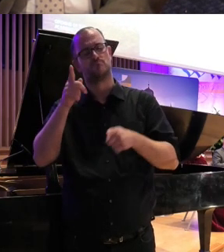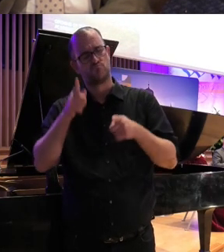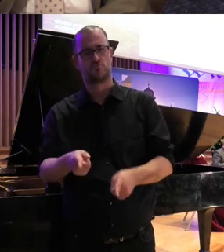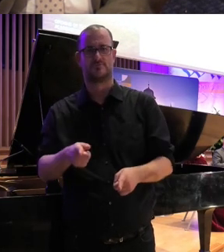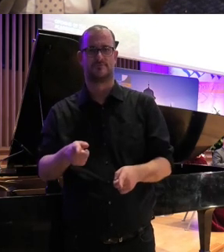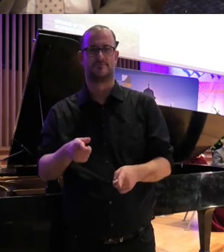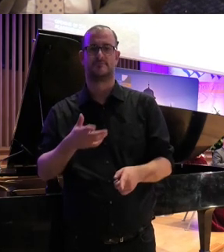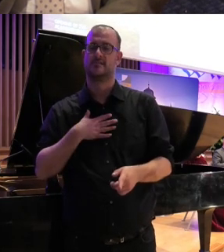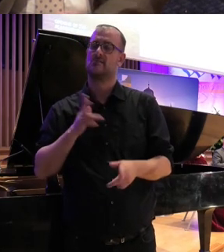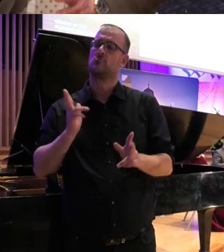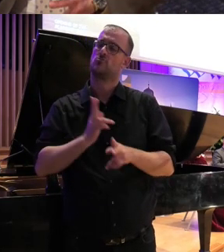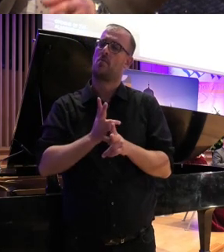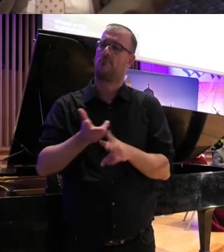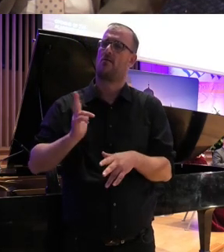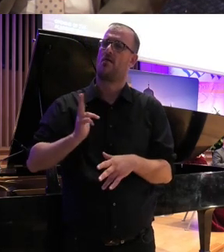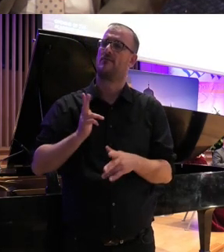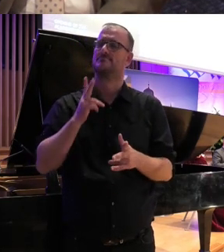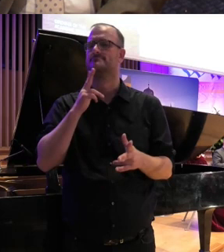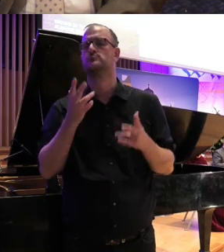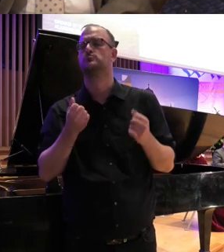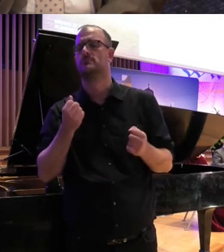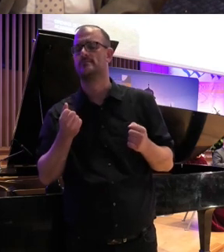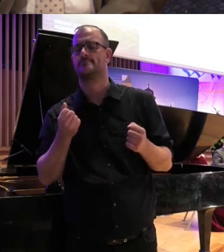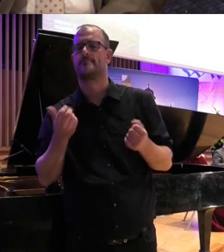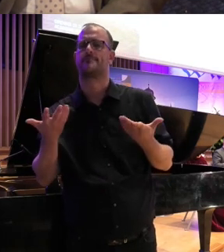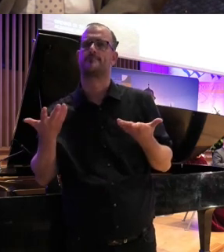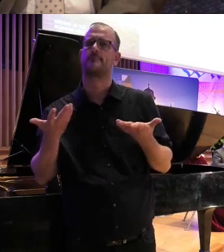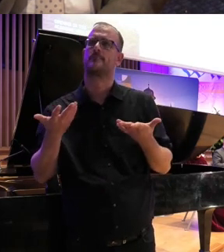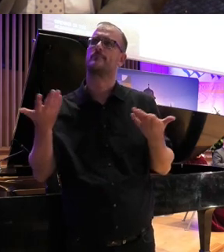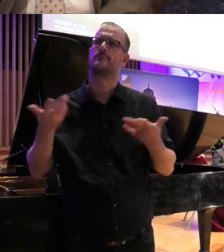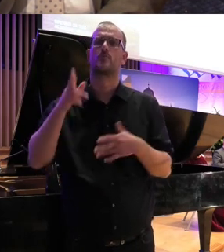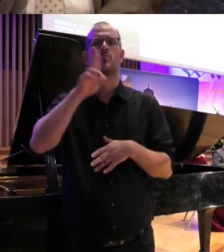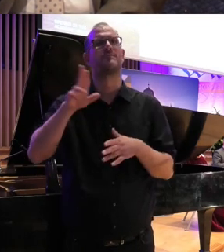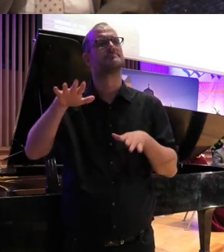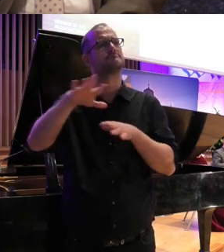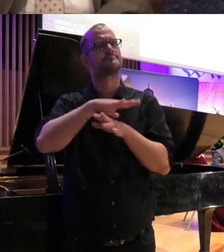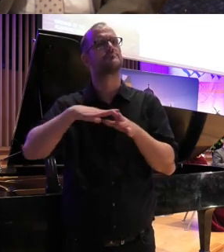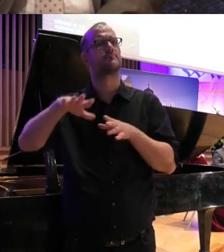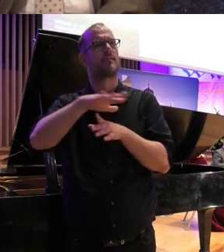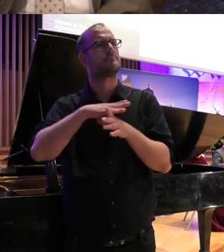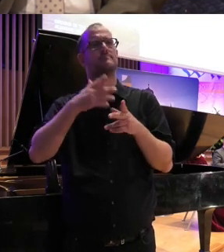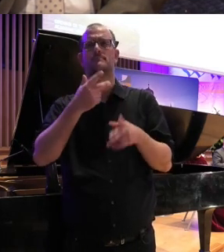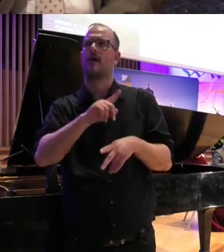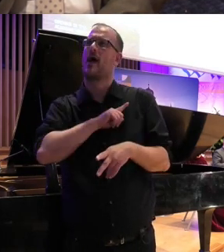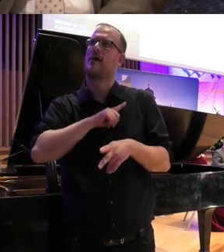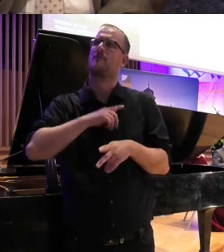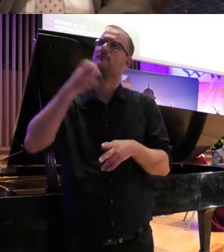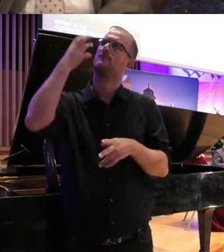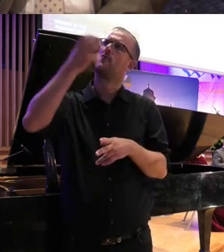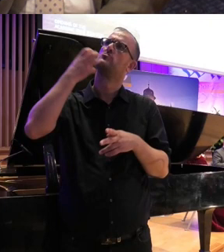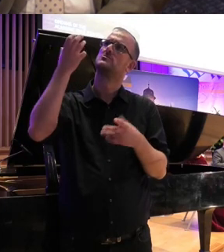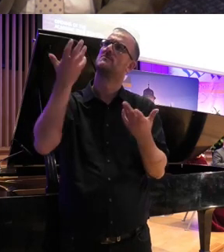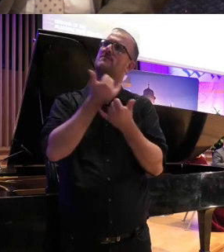würde eigentlich erwarten, obwohl ich weiß, dass das sehr schwer ist, dass aus der universitären Welt mal eigene Vorstellungen entwickelt würden, wie man sich